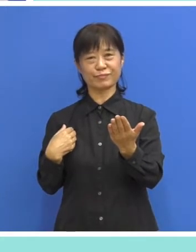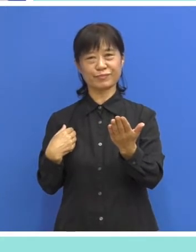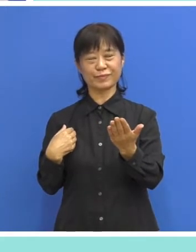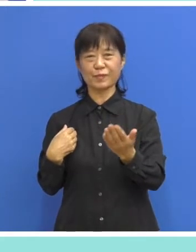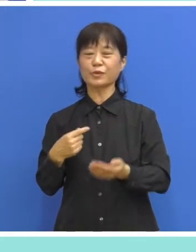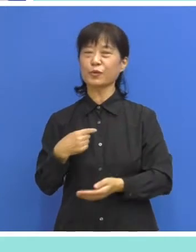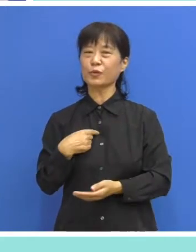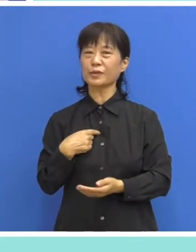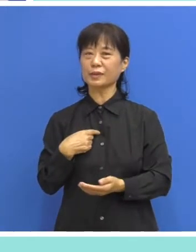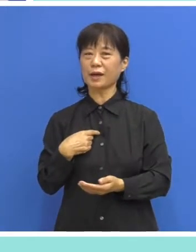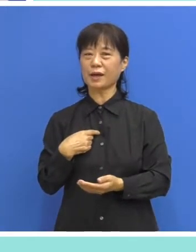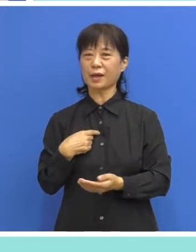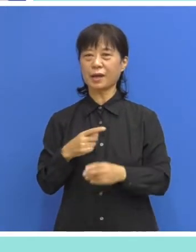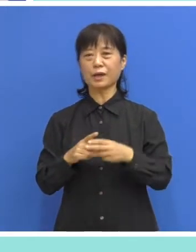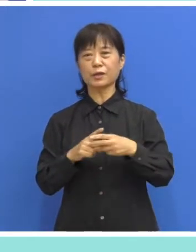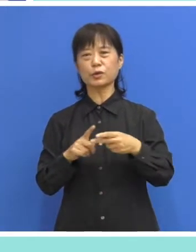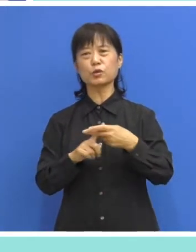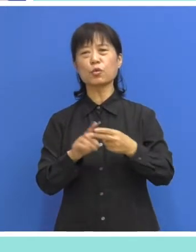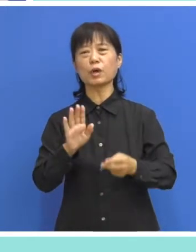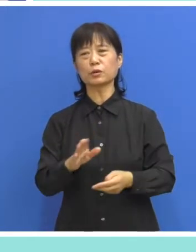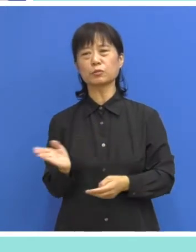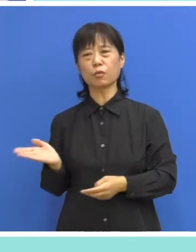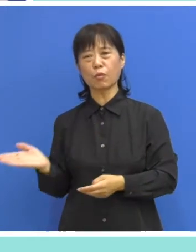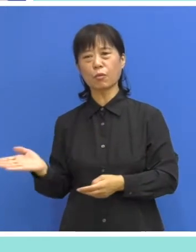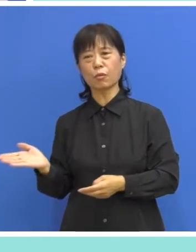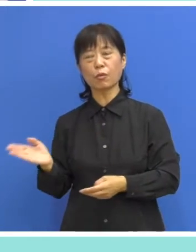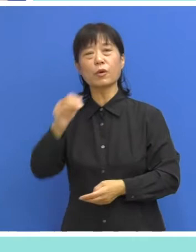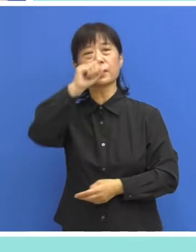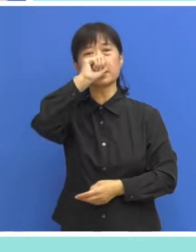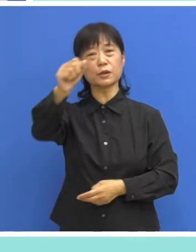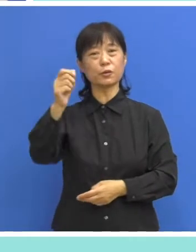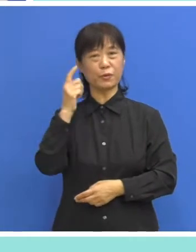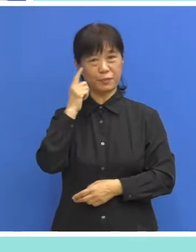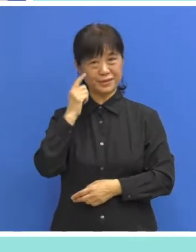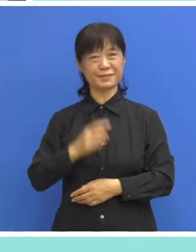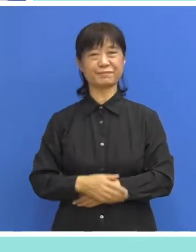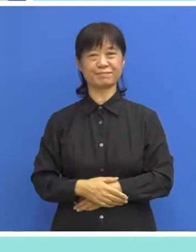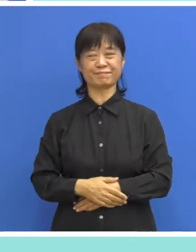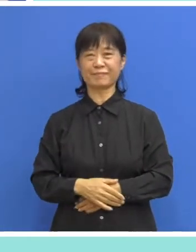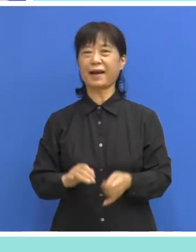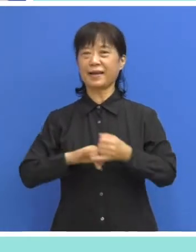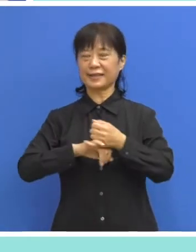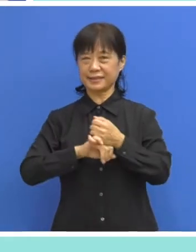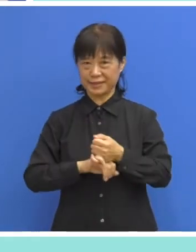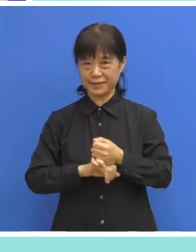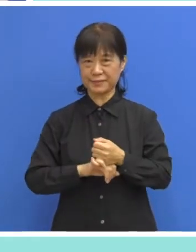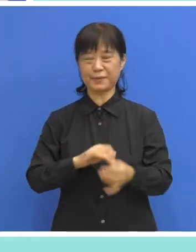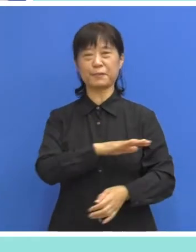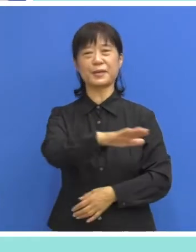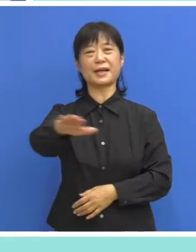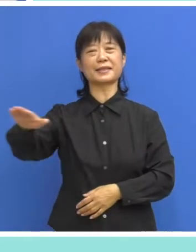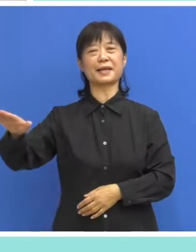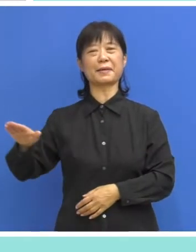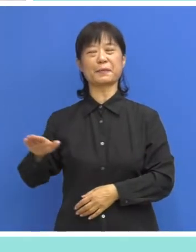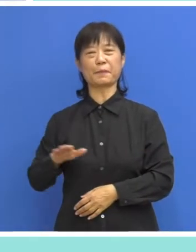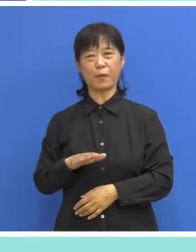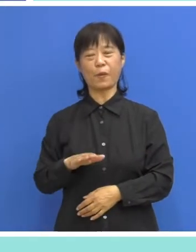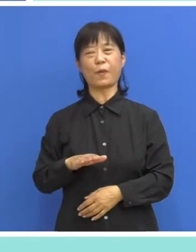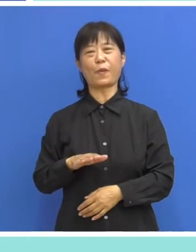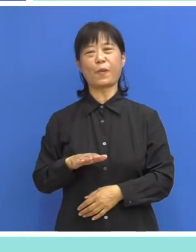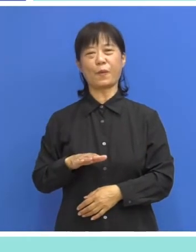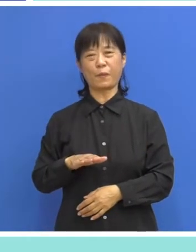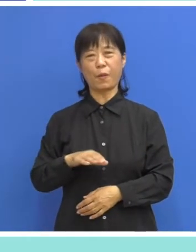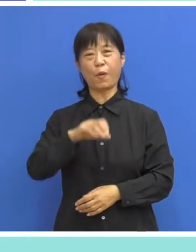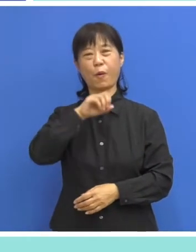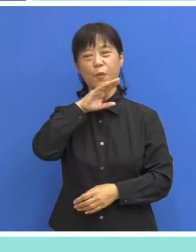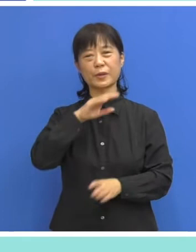そういったプッシュ機能があるというのがまた非常に素晴らしいなと思っているので、ぜひ皆さんもこの大